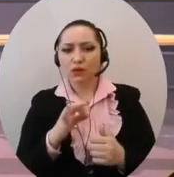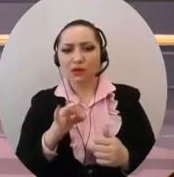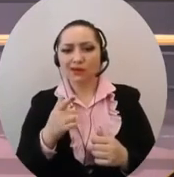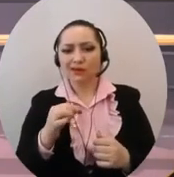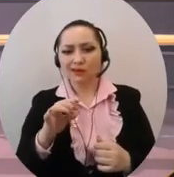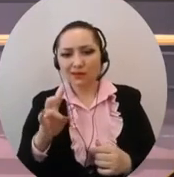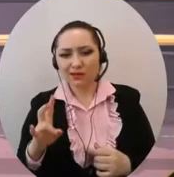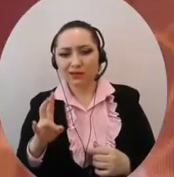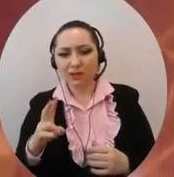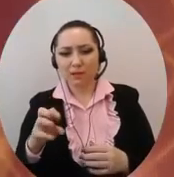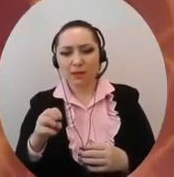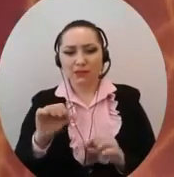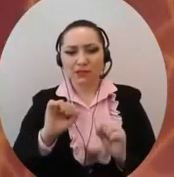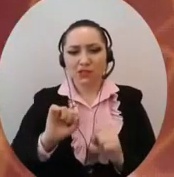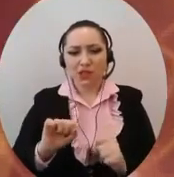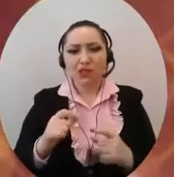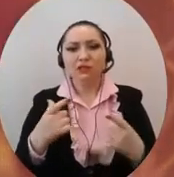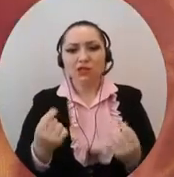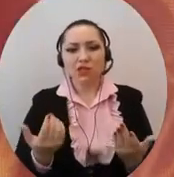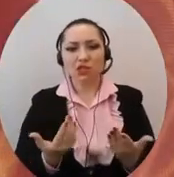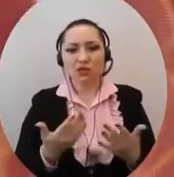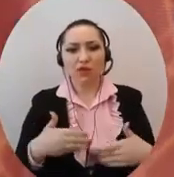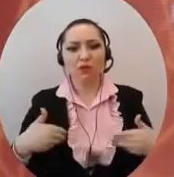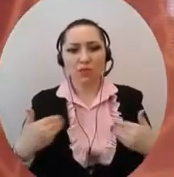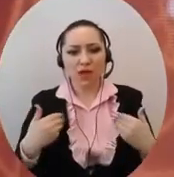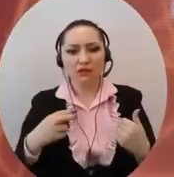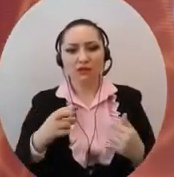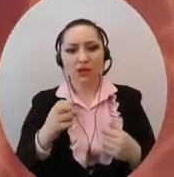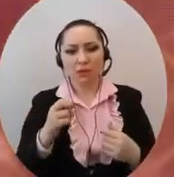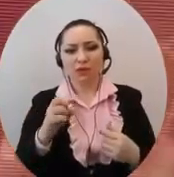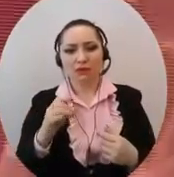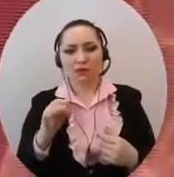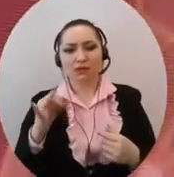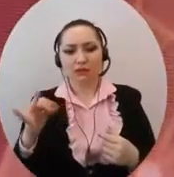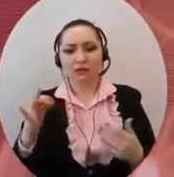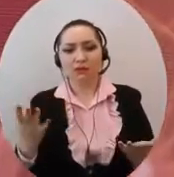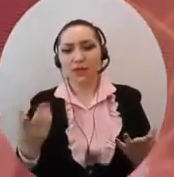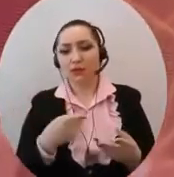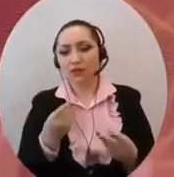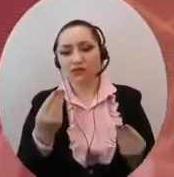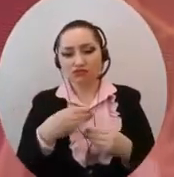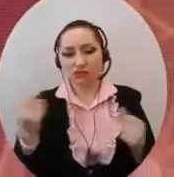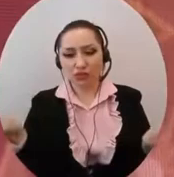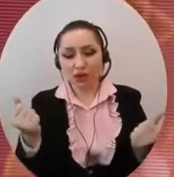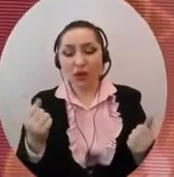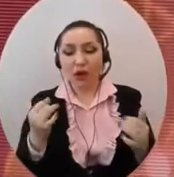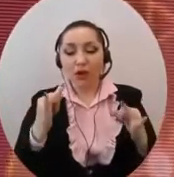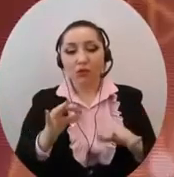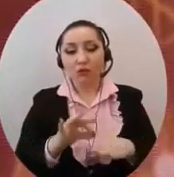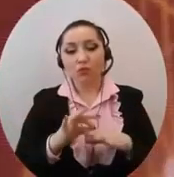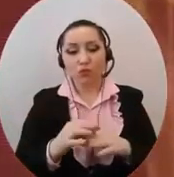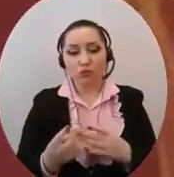мантия защитная, где живут эти полезные бактерии, она исчезает, и кожа становится уязвимой.